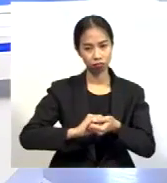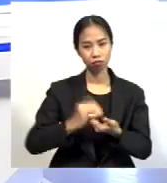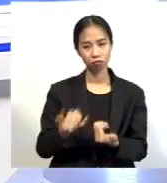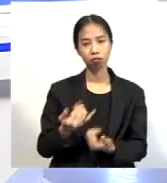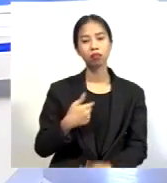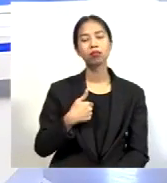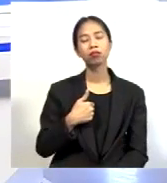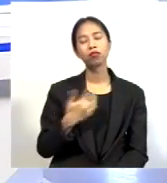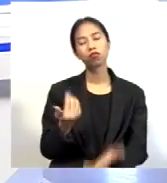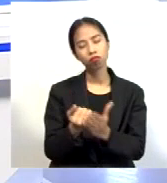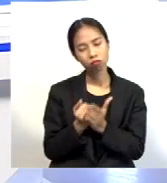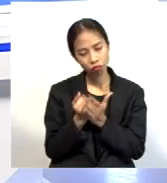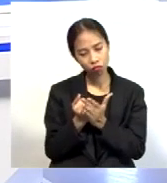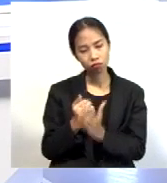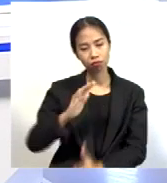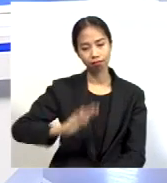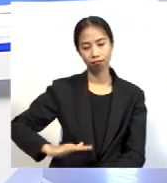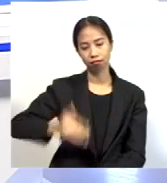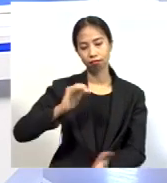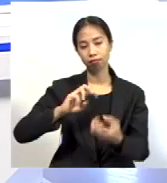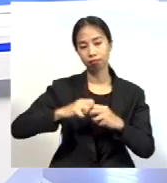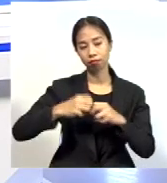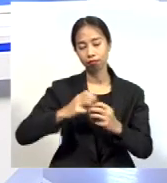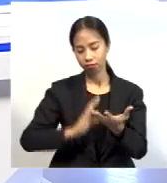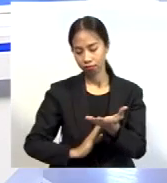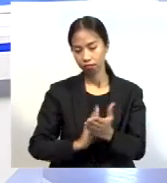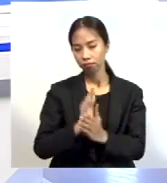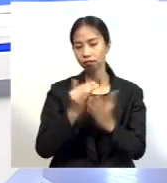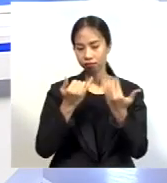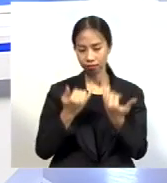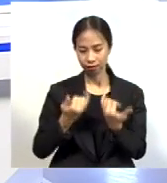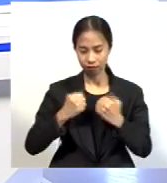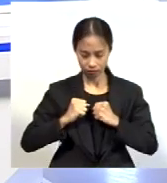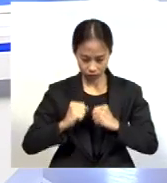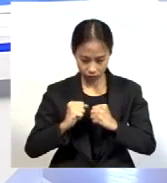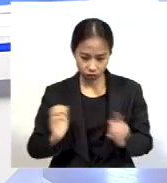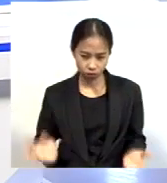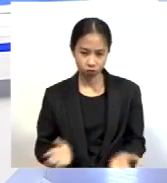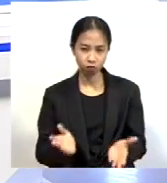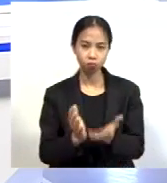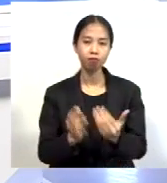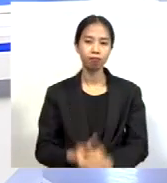ได้รอดในช่วงของหน้าแล้งเหมือนที่เราพยายามผลักดันอยู่ตอนนี้ว่าแล้งนี้ต้องรอด ค่ะ